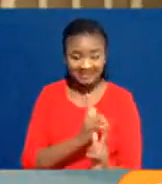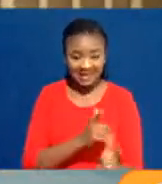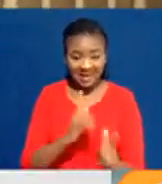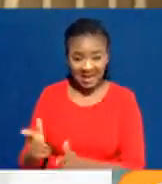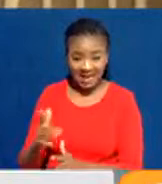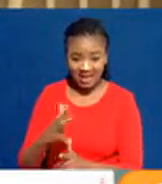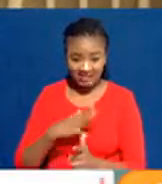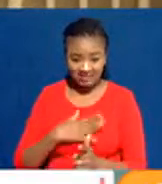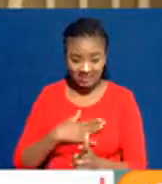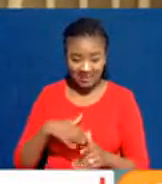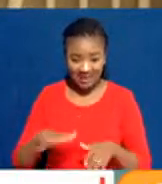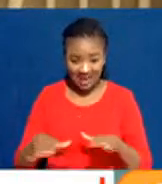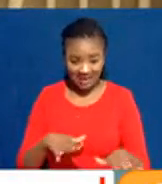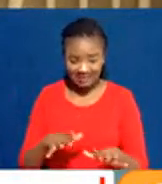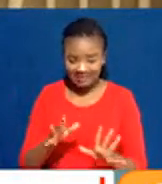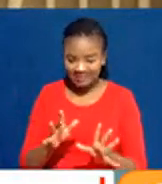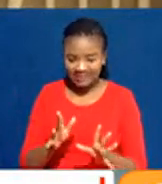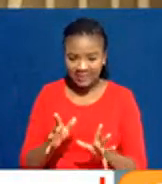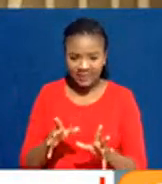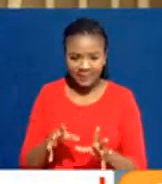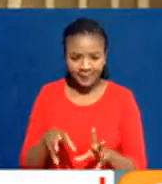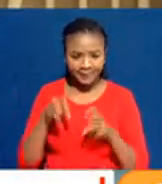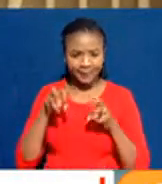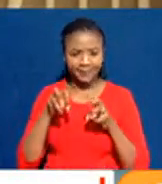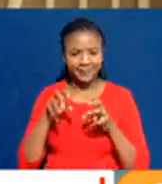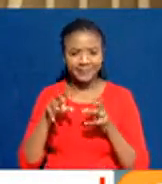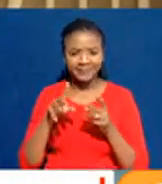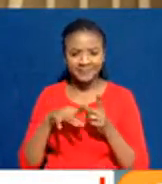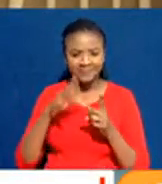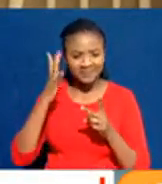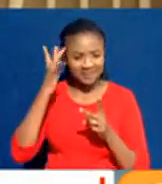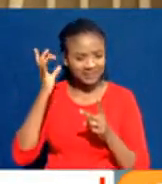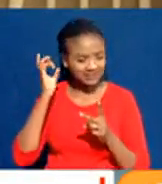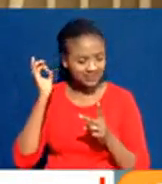kichwa na mena nini